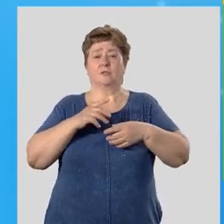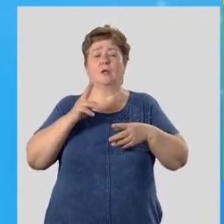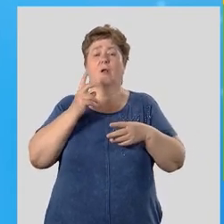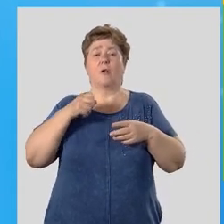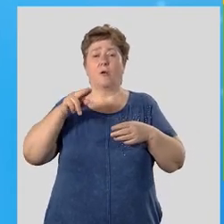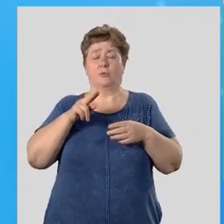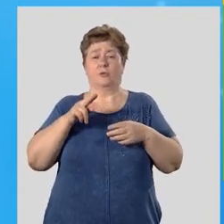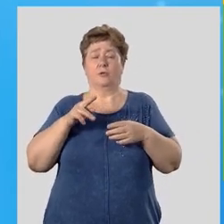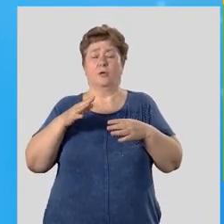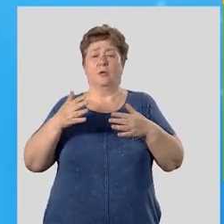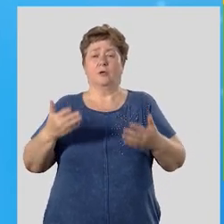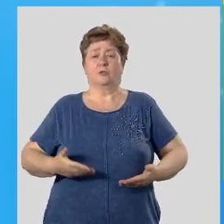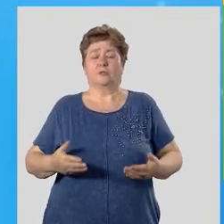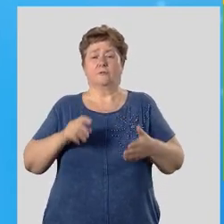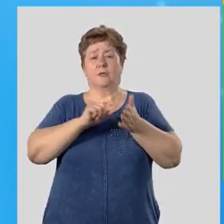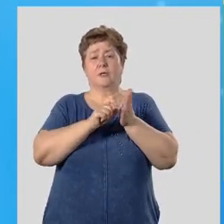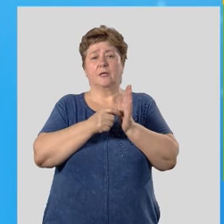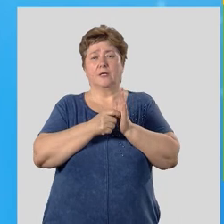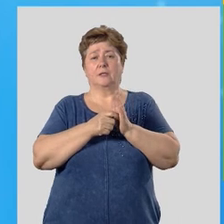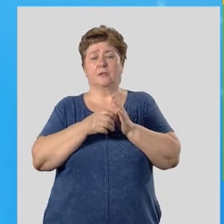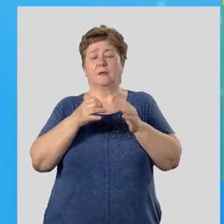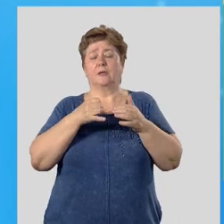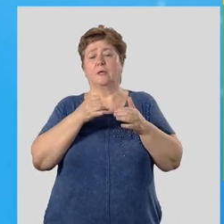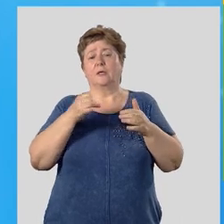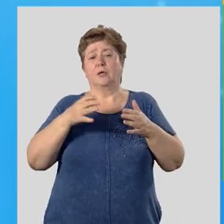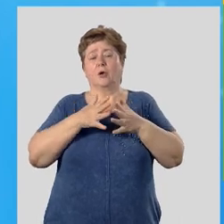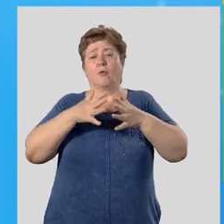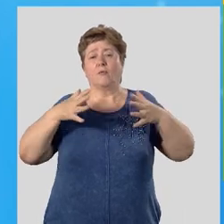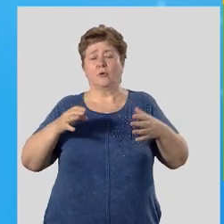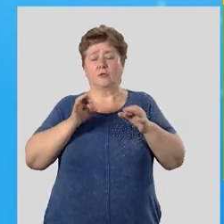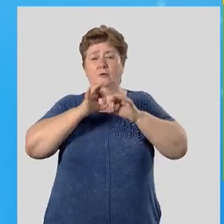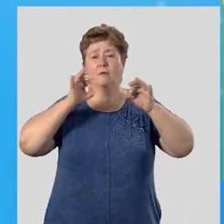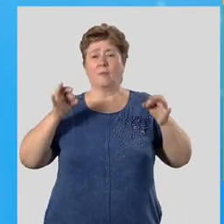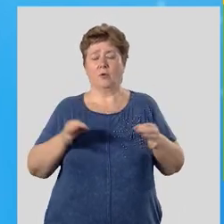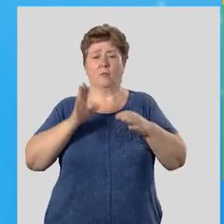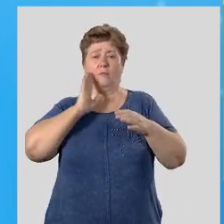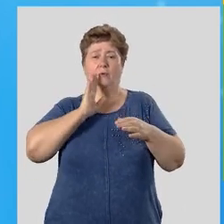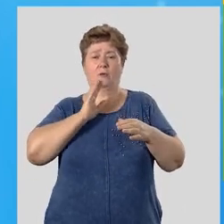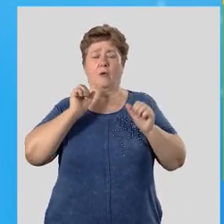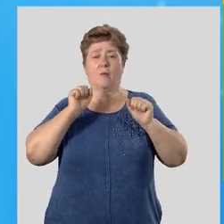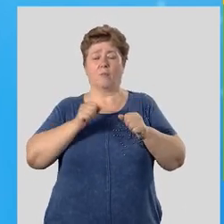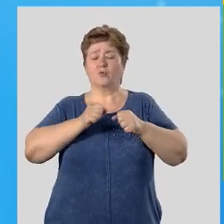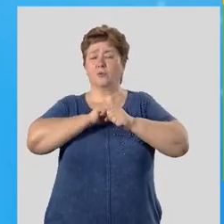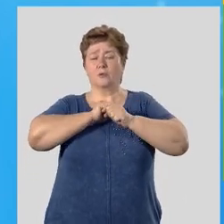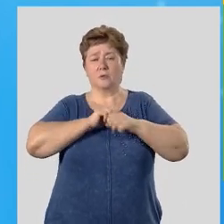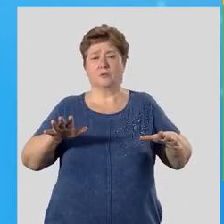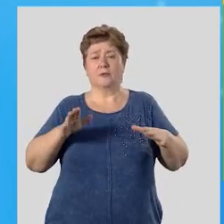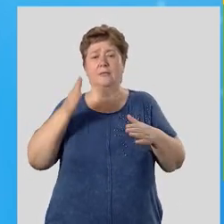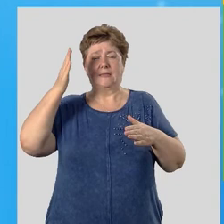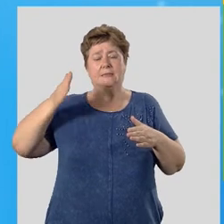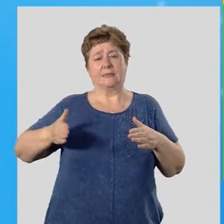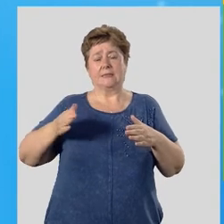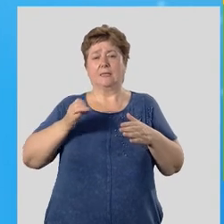Превращаясь в лед в живых клетках и увеличиваясь в объеме, вода может разорвать их